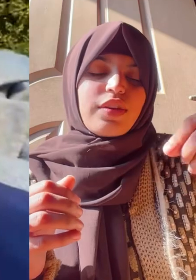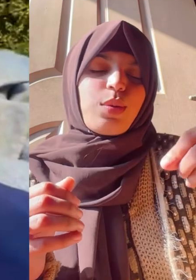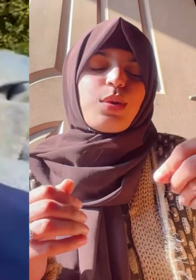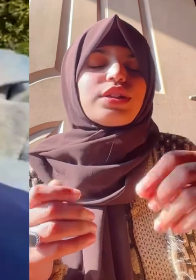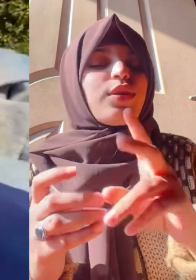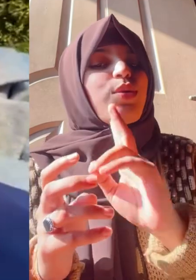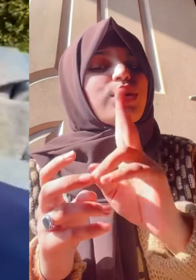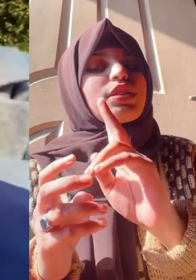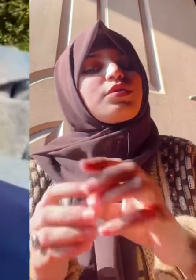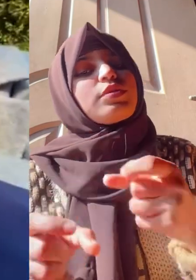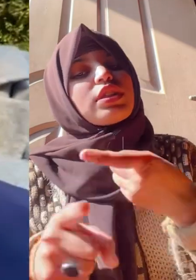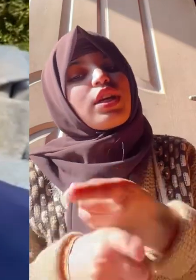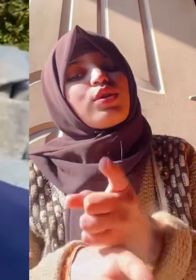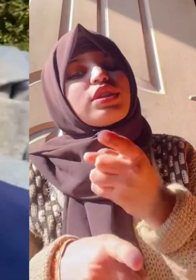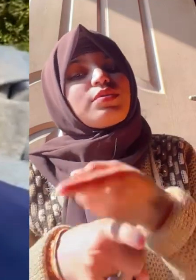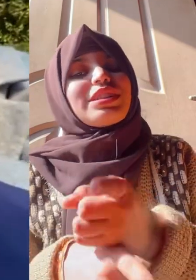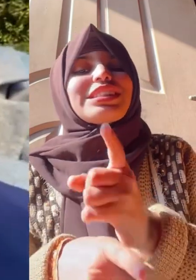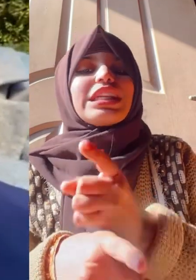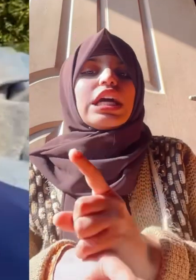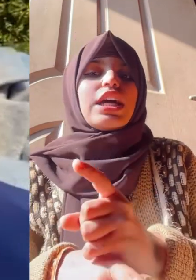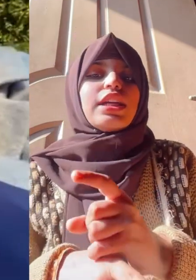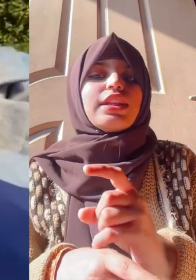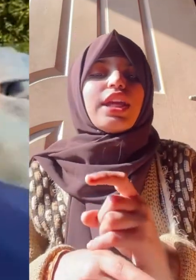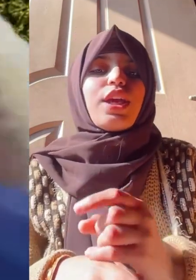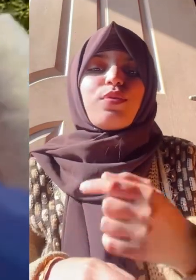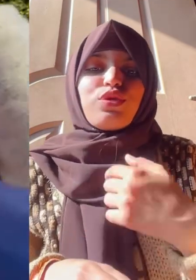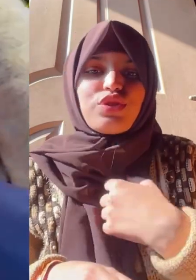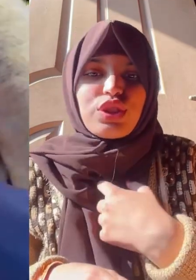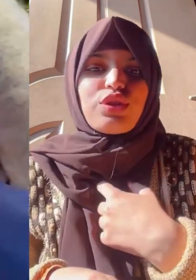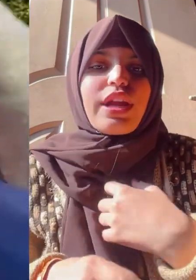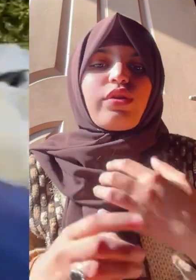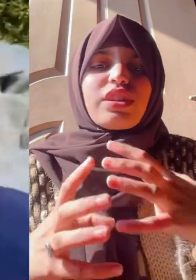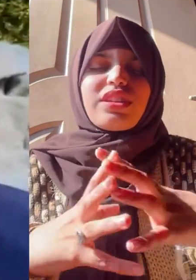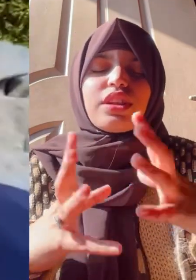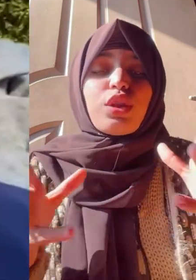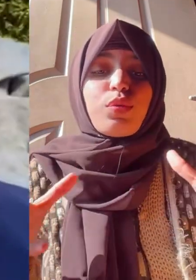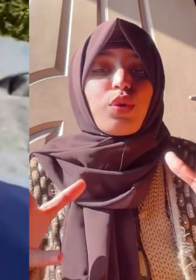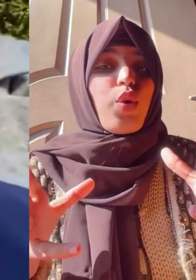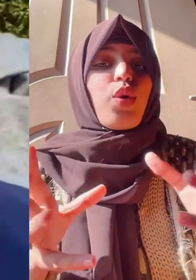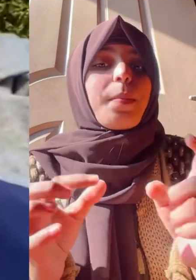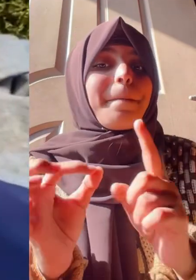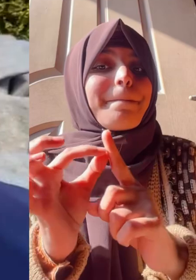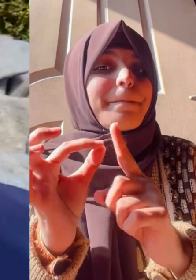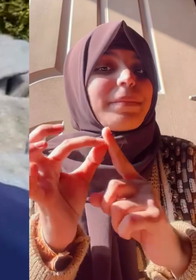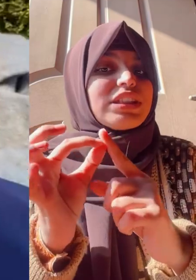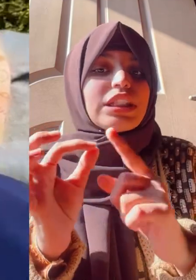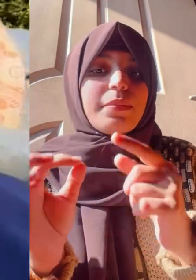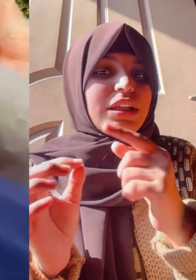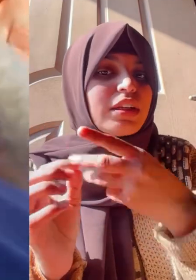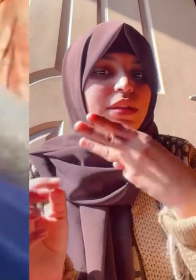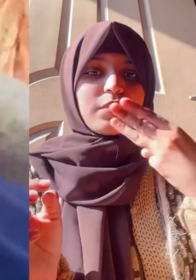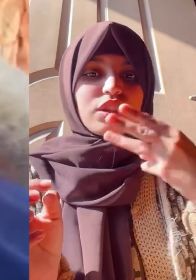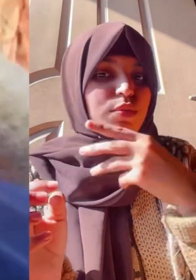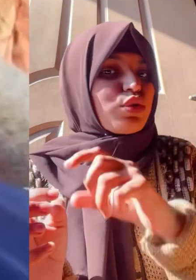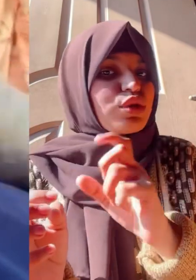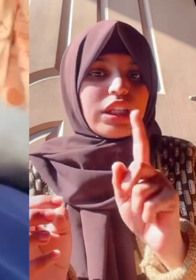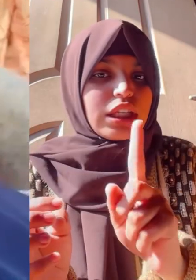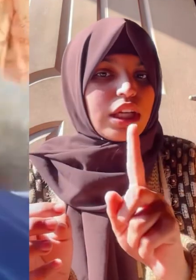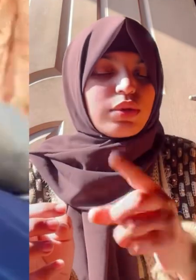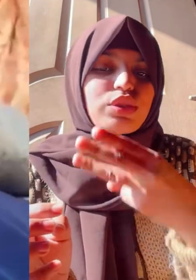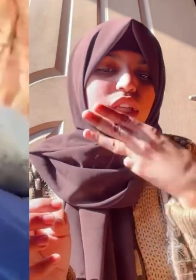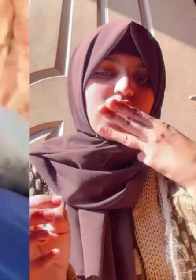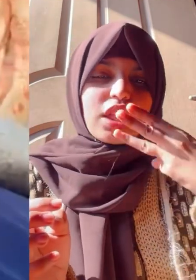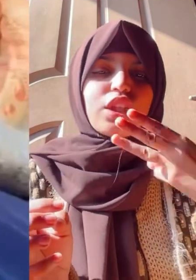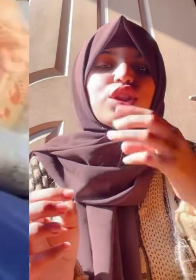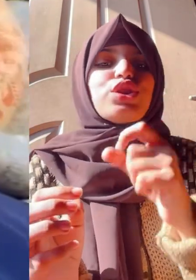थी एक अनपढ़ वर्गे भी। मैनू सारा कुछ पता थी, मैनू वो लफज सिखाए नहीं, वो पेनुआ वाले लफज, ऐसे लफज। और मैं सोच सारा